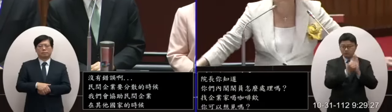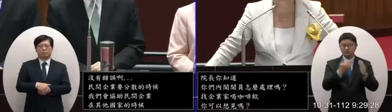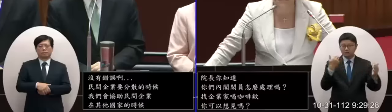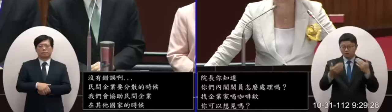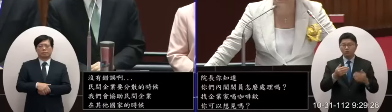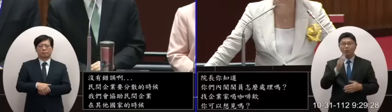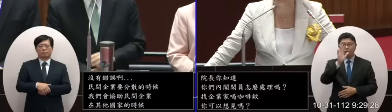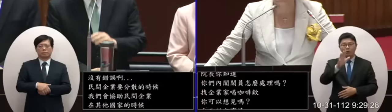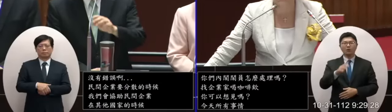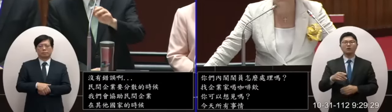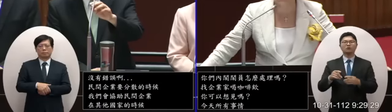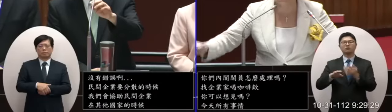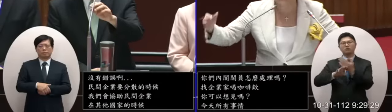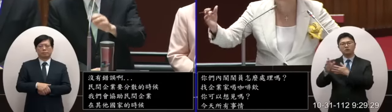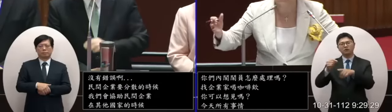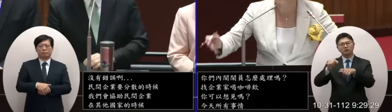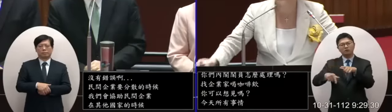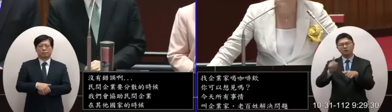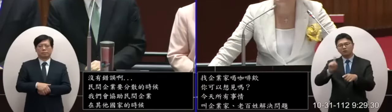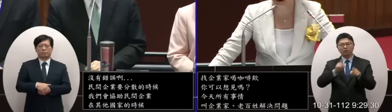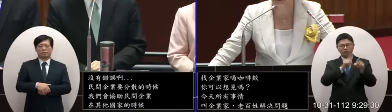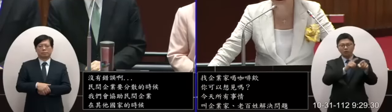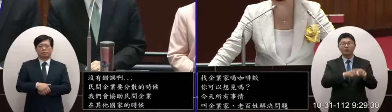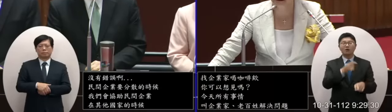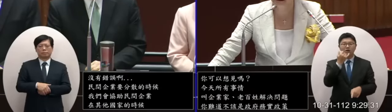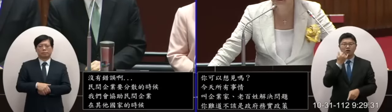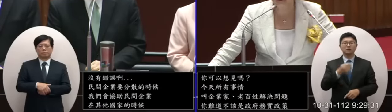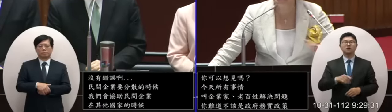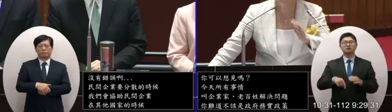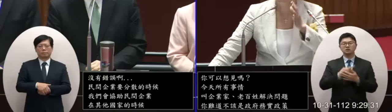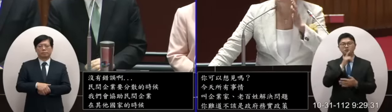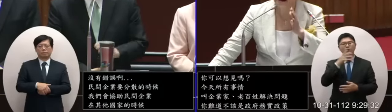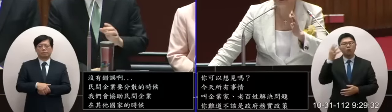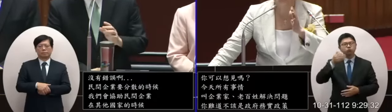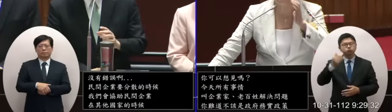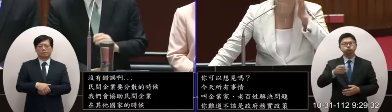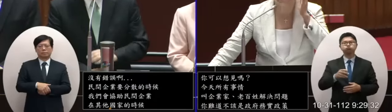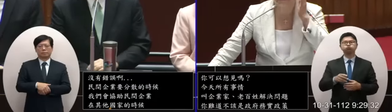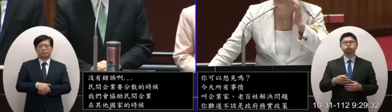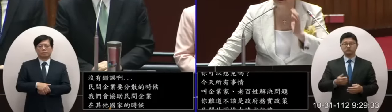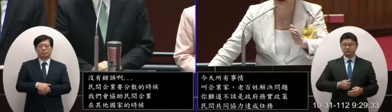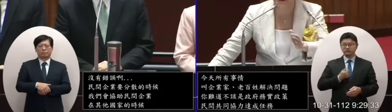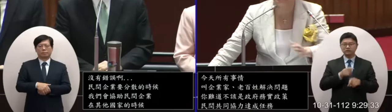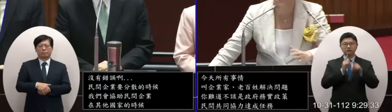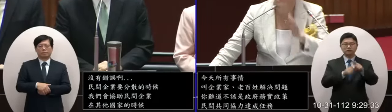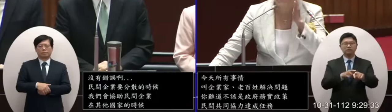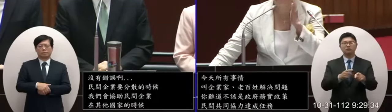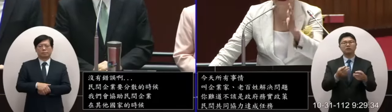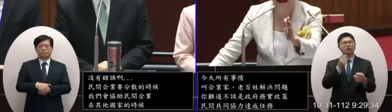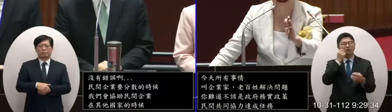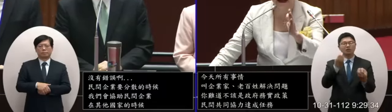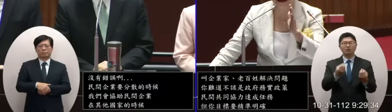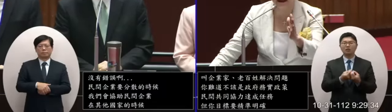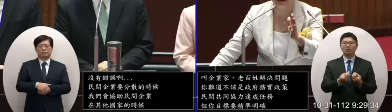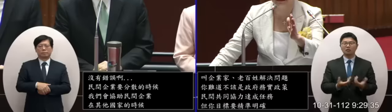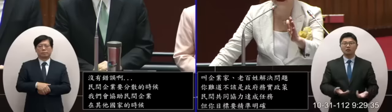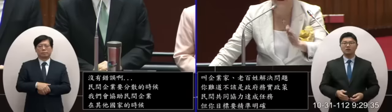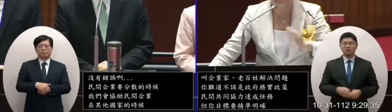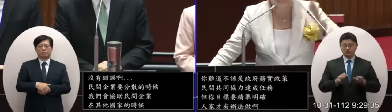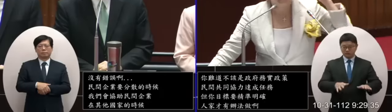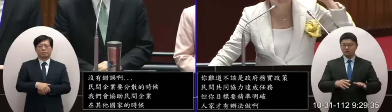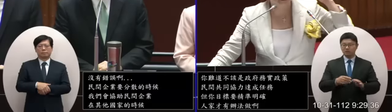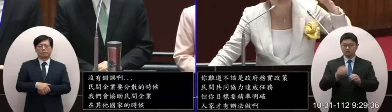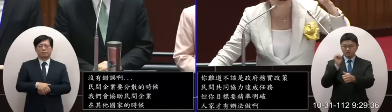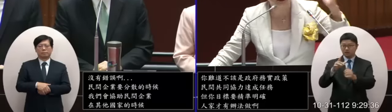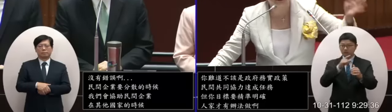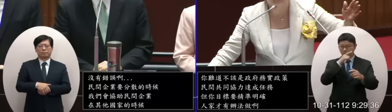天天画一个大饼，然后什么东西讲？院长，你同意吗？就是可不可以一个很务实的？你现在告诉民